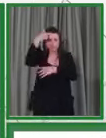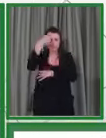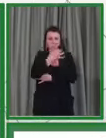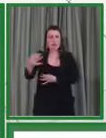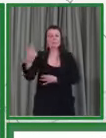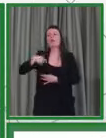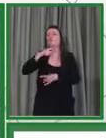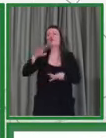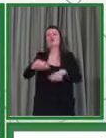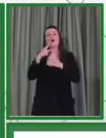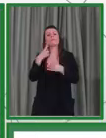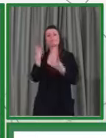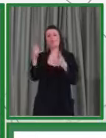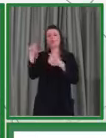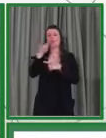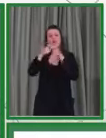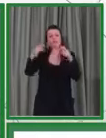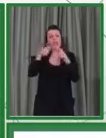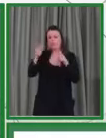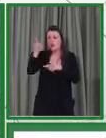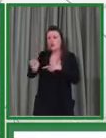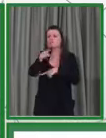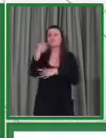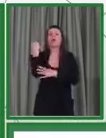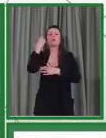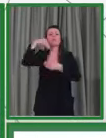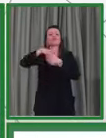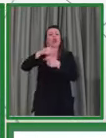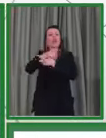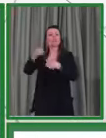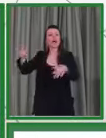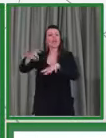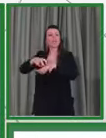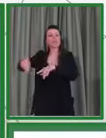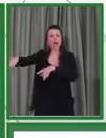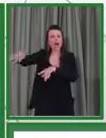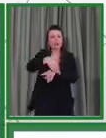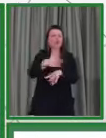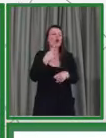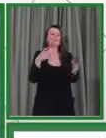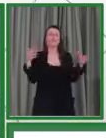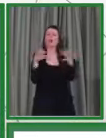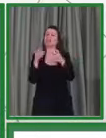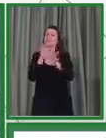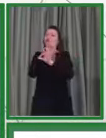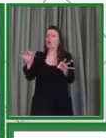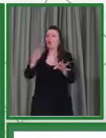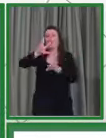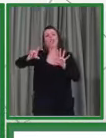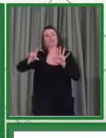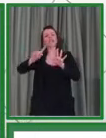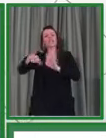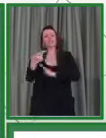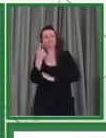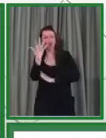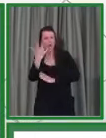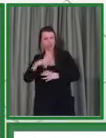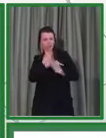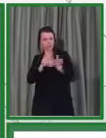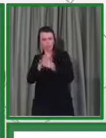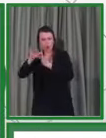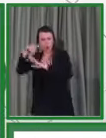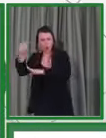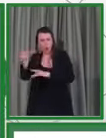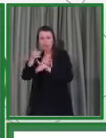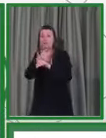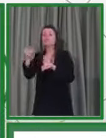sanitario che altro ad alcune categorie con loro quando 37 e mezzo di febbre oppure un altro sintomo si stanno facendo ai medici dice